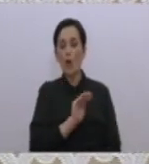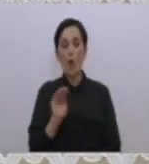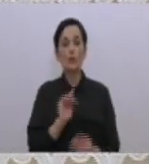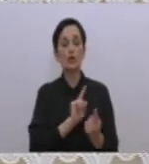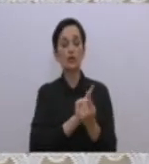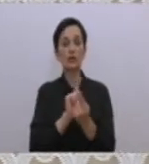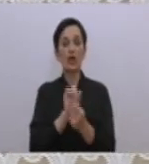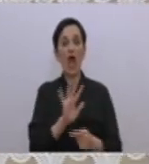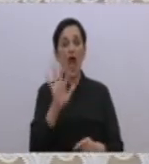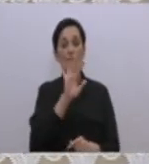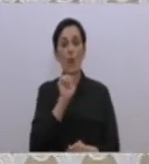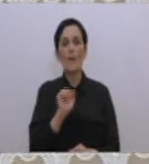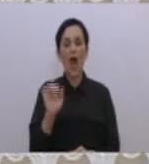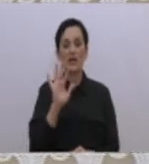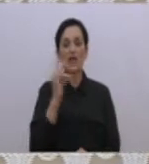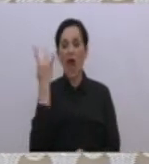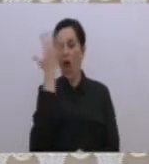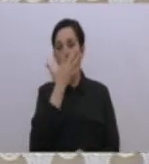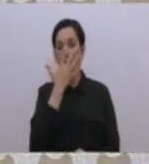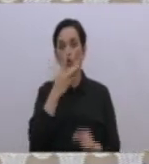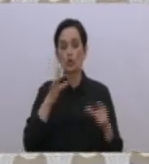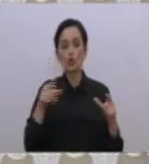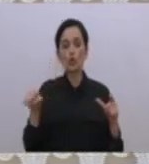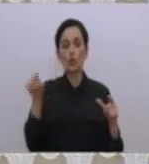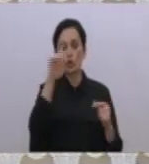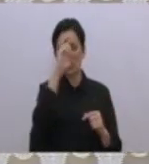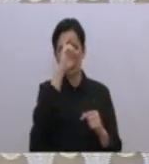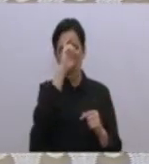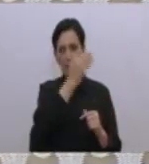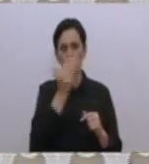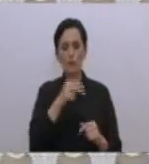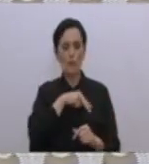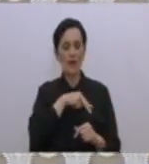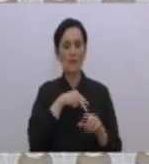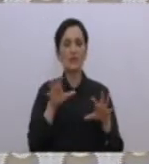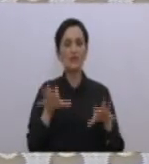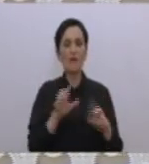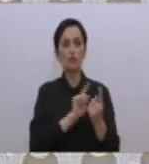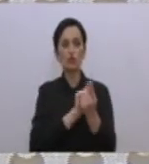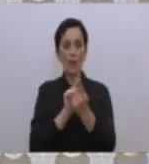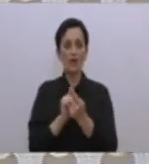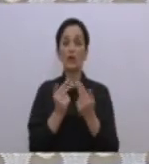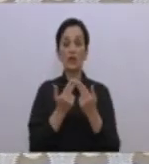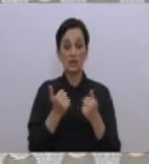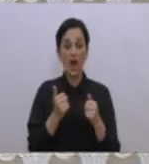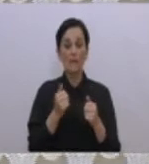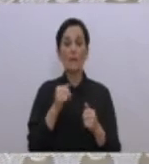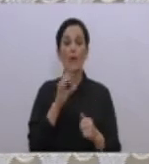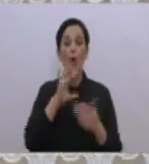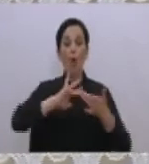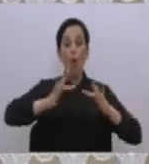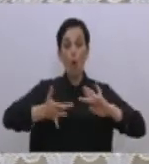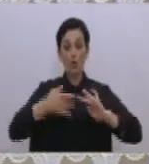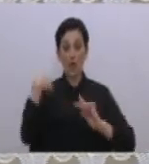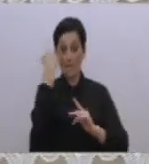shekhveda Evropis, Aziis da Afrikis kontinentebis sakhamtsipoebis parlamentebis tavshdomareebtan. Amastanave online, da,